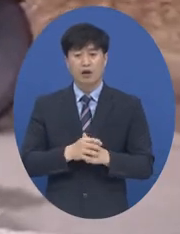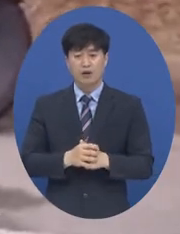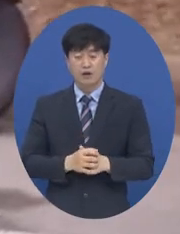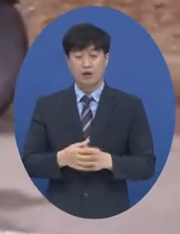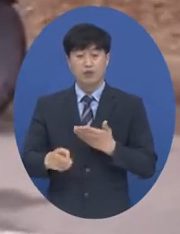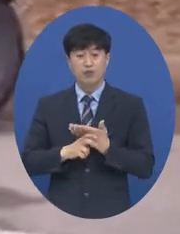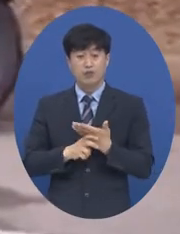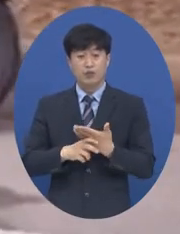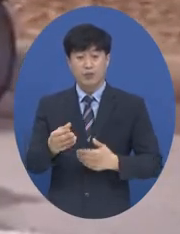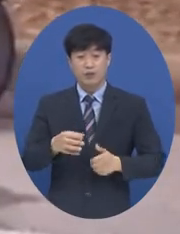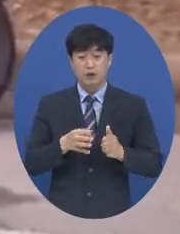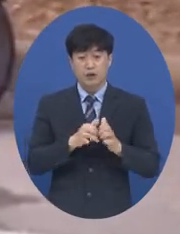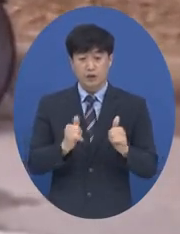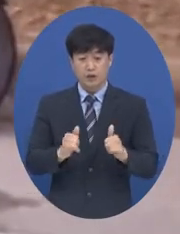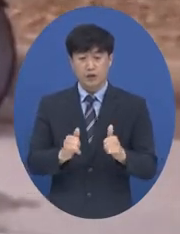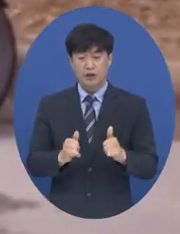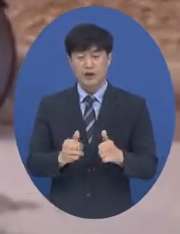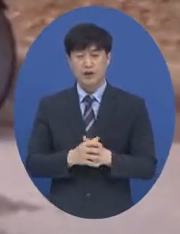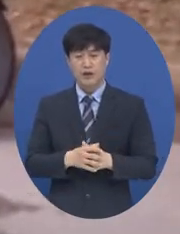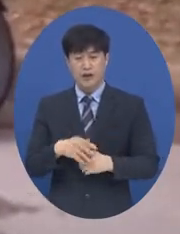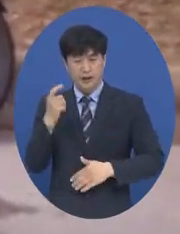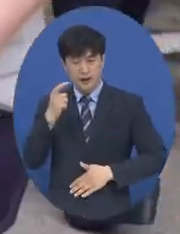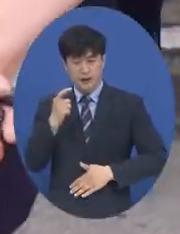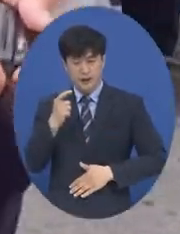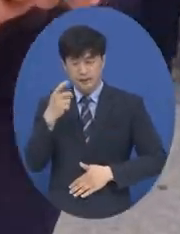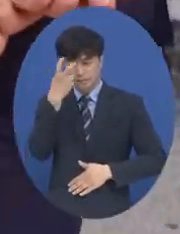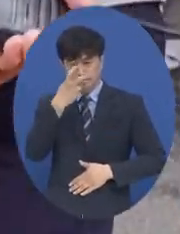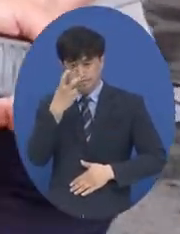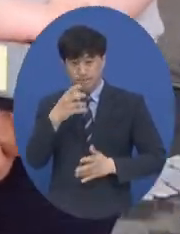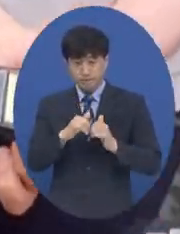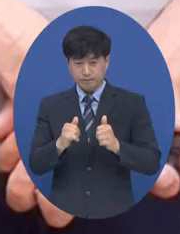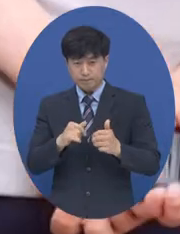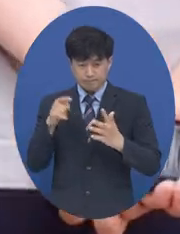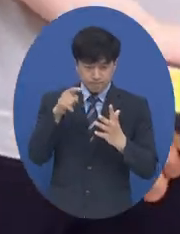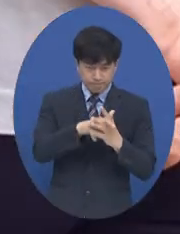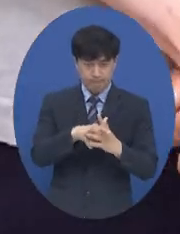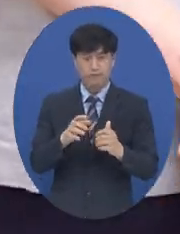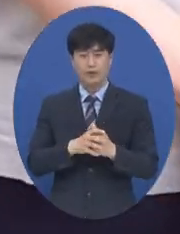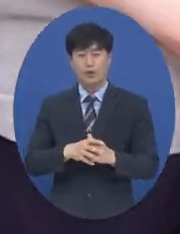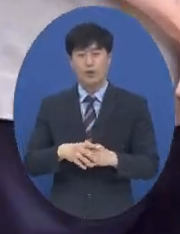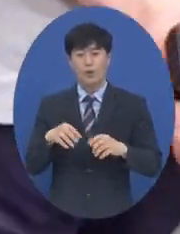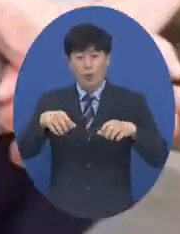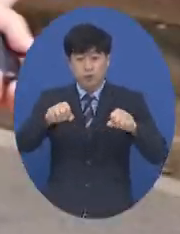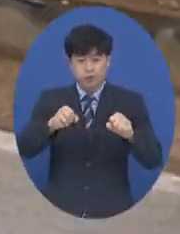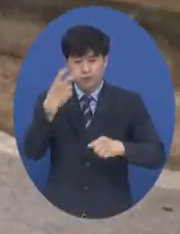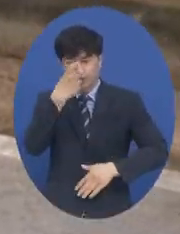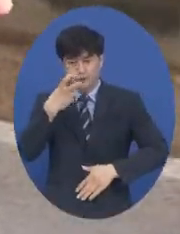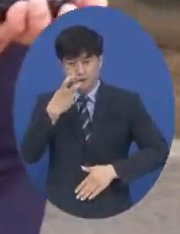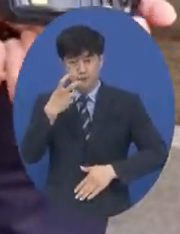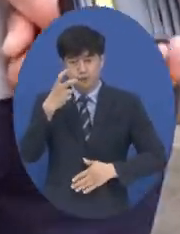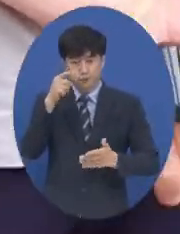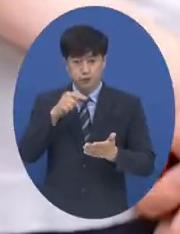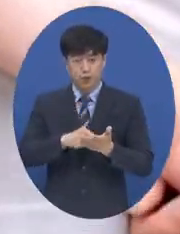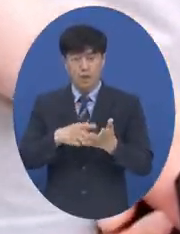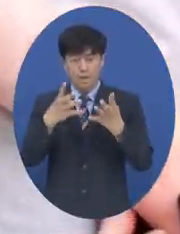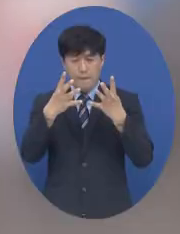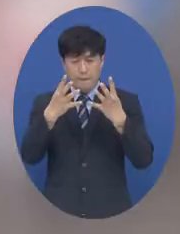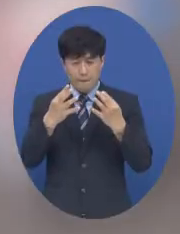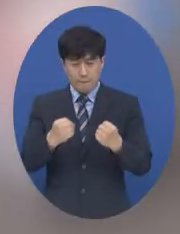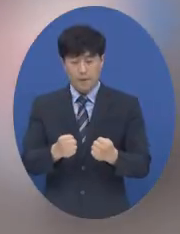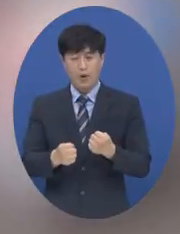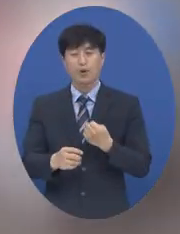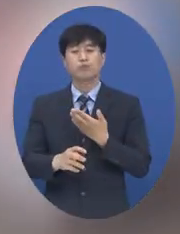대부업자 는 대출 이용자로 가장한 수사반 의 덜미를 잡혔습니다 오토바이를 수색해 보니 무더기로 나오는